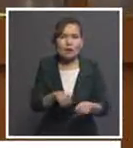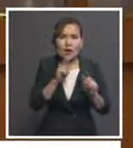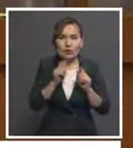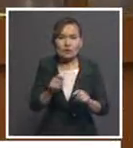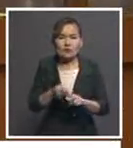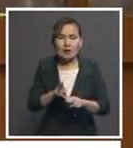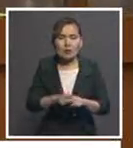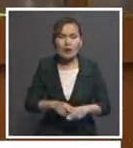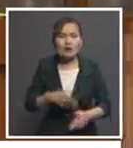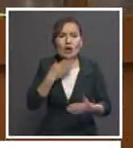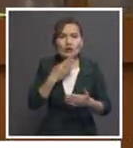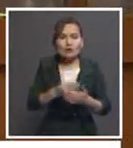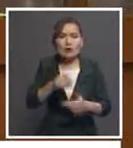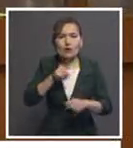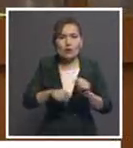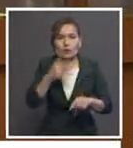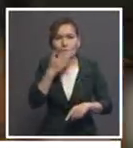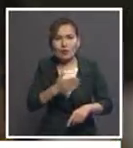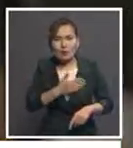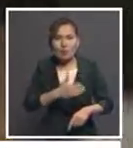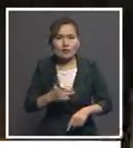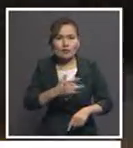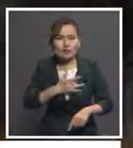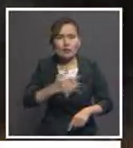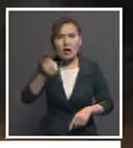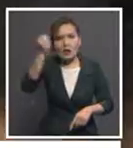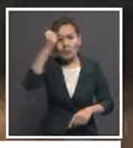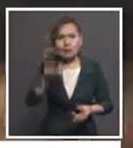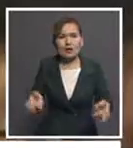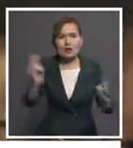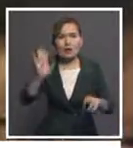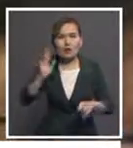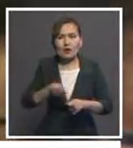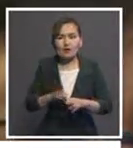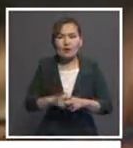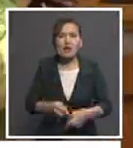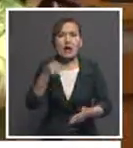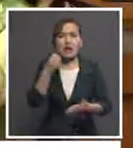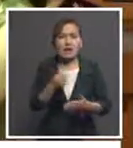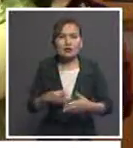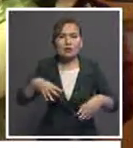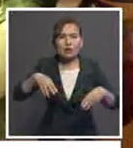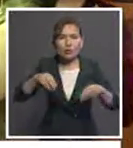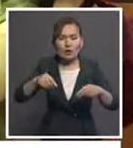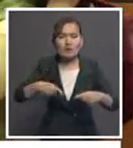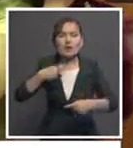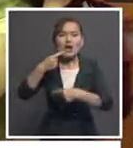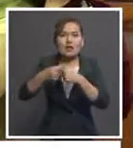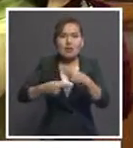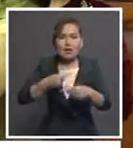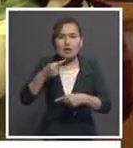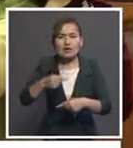сый атамекенін аңсаған қандастарымыздың жүрегін елжіретті. Қасиетті топырақ эстафета ретінде келесі наурызды өткізетін